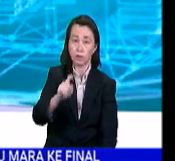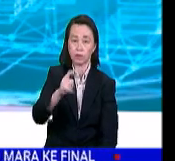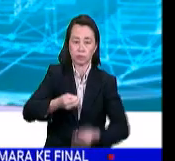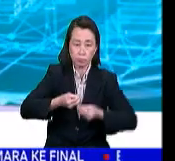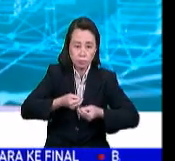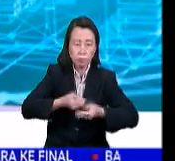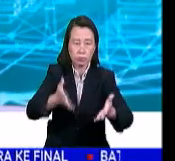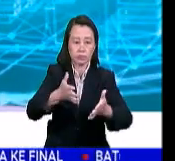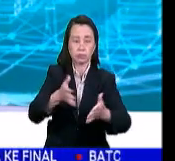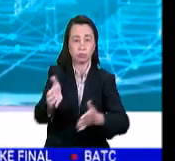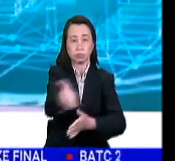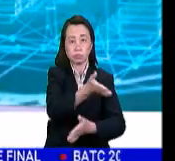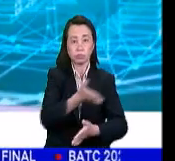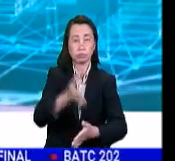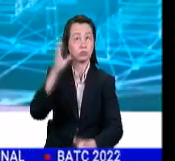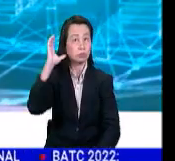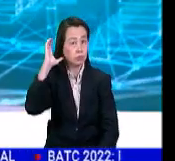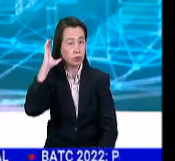memenuhi permintaan semasa.